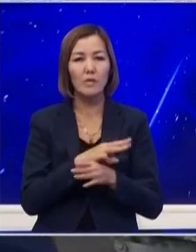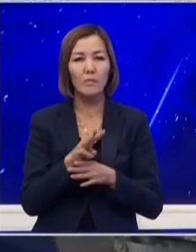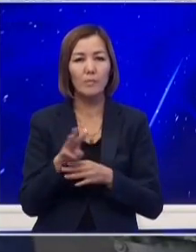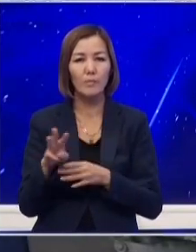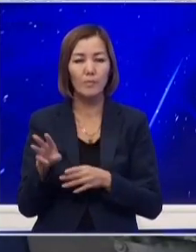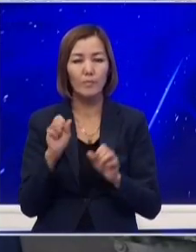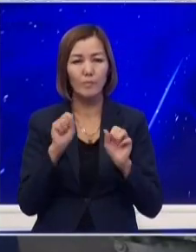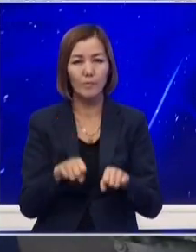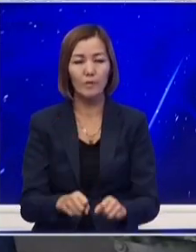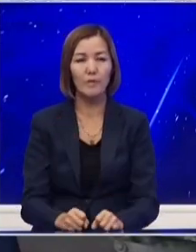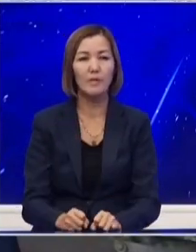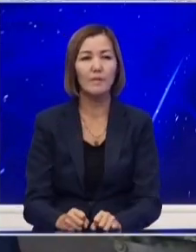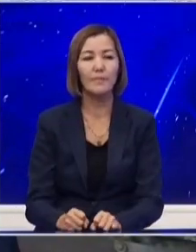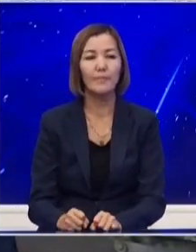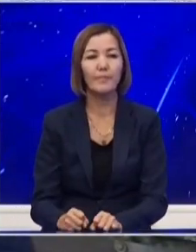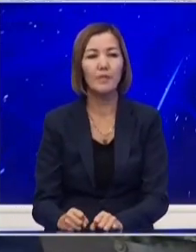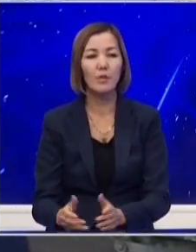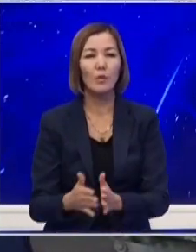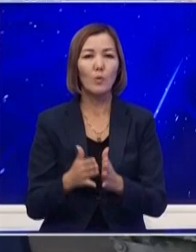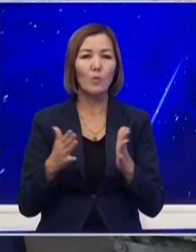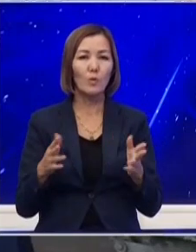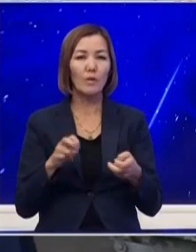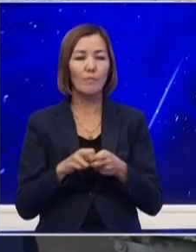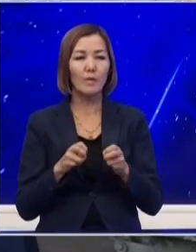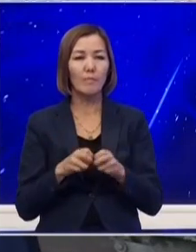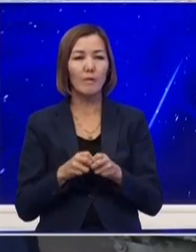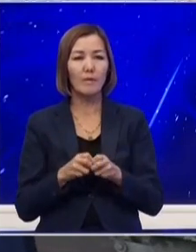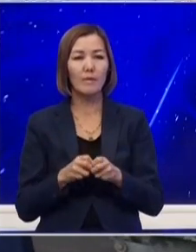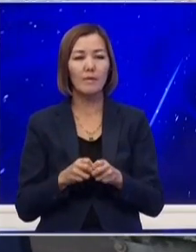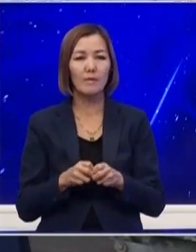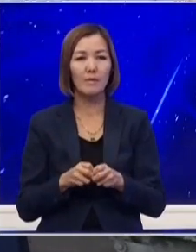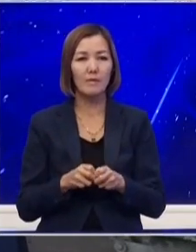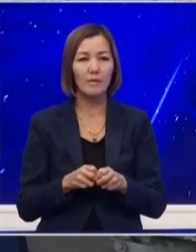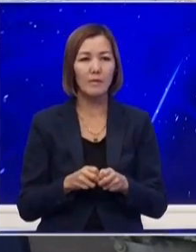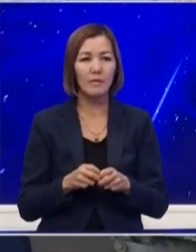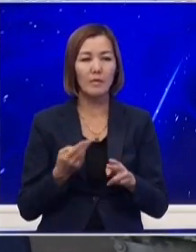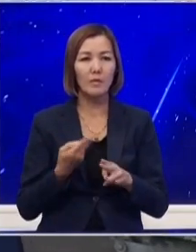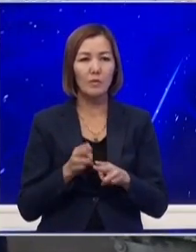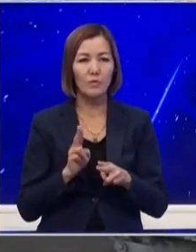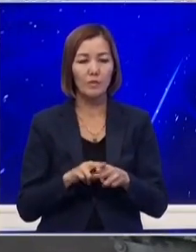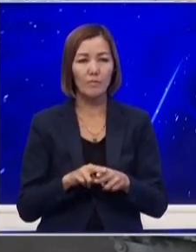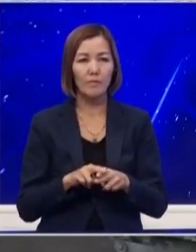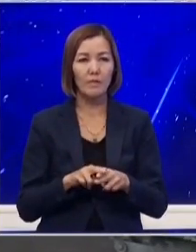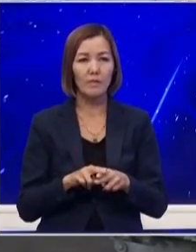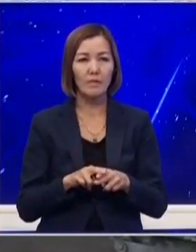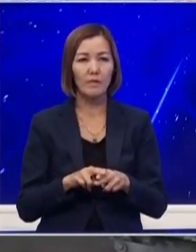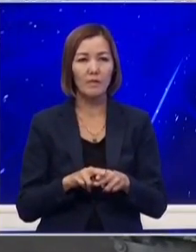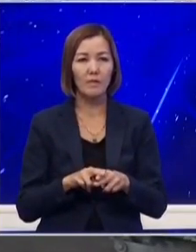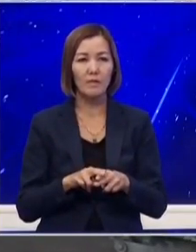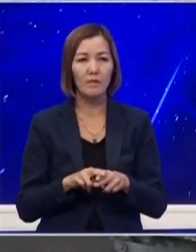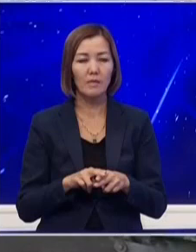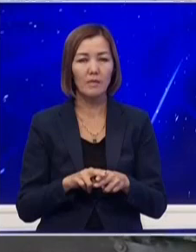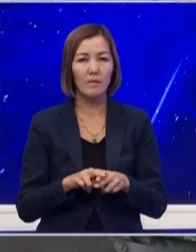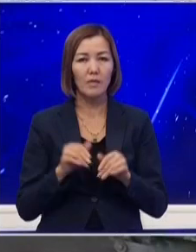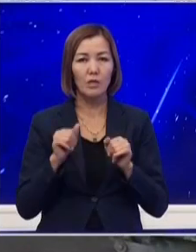ол енді үлкен мәселе, ол мемлекеттік мәселе. Сол себептен егер отырған соны